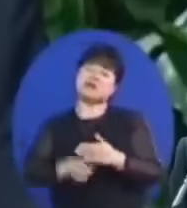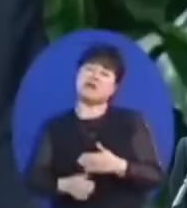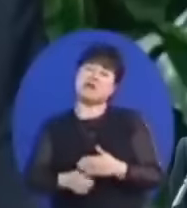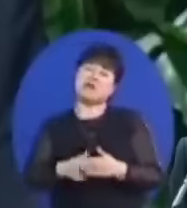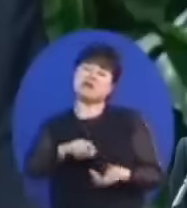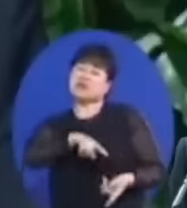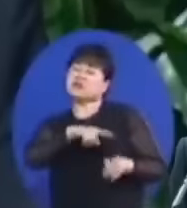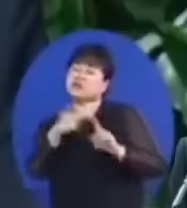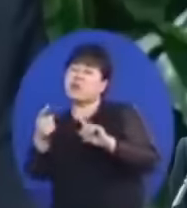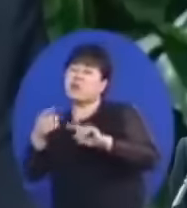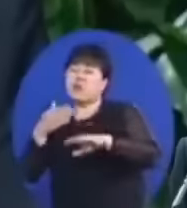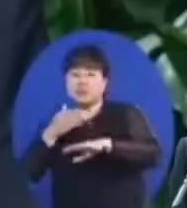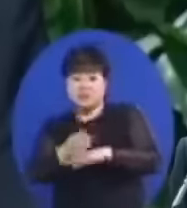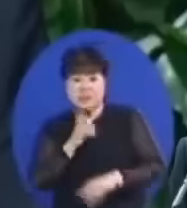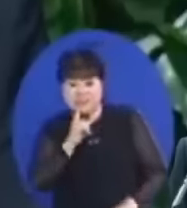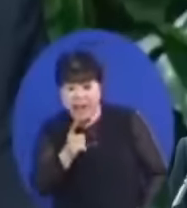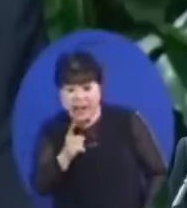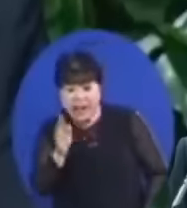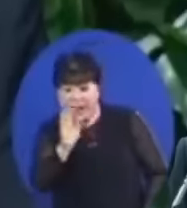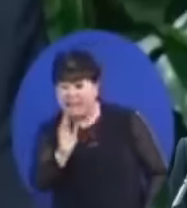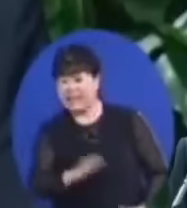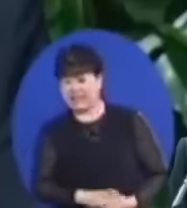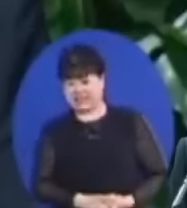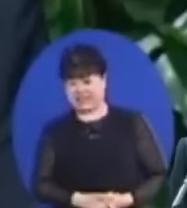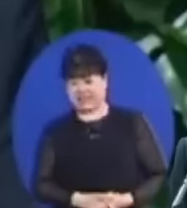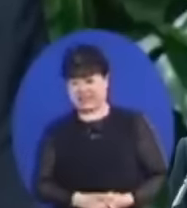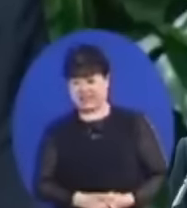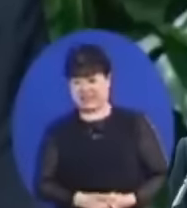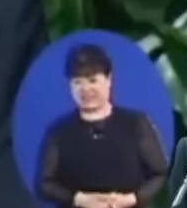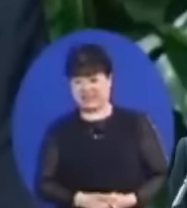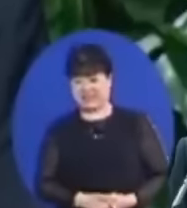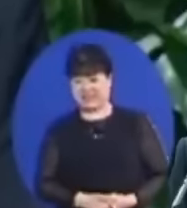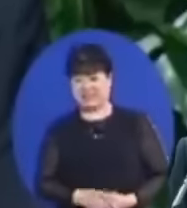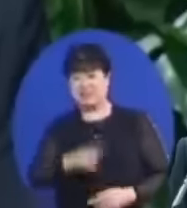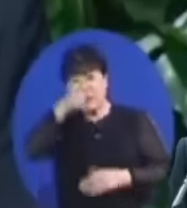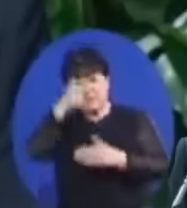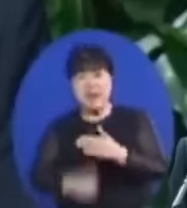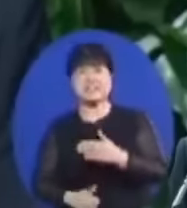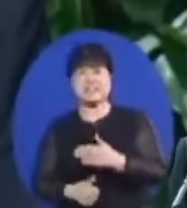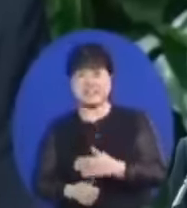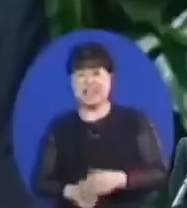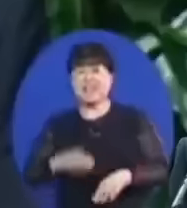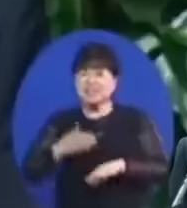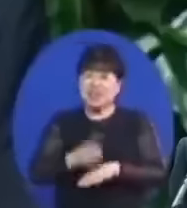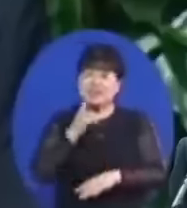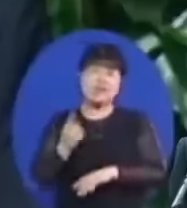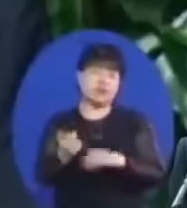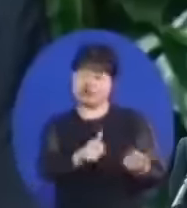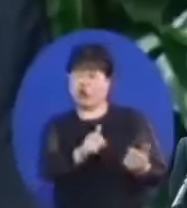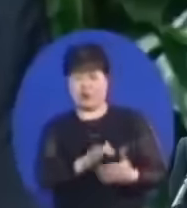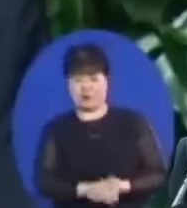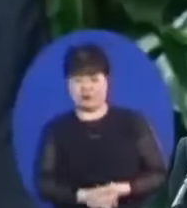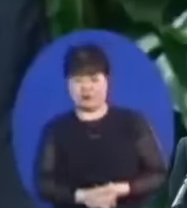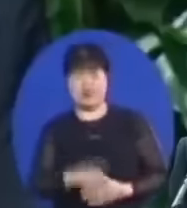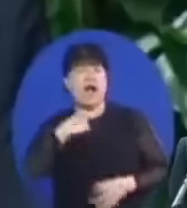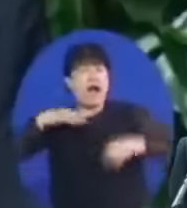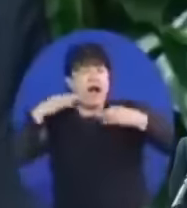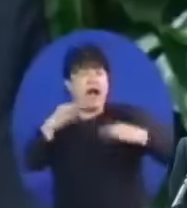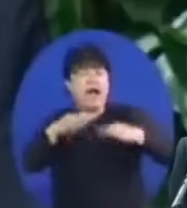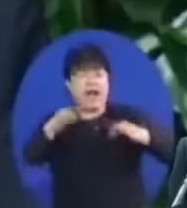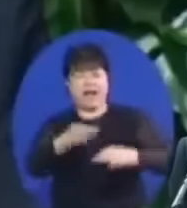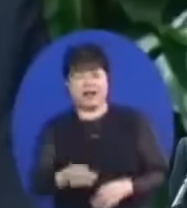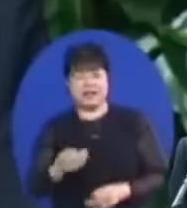살려줘서 이거 날 살릴 사람 없어, 그러면 그 사람 틀림없이 죽습니다. 호함을